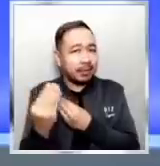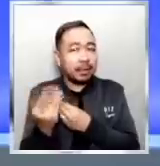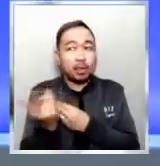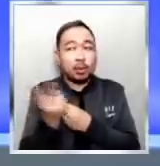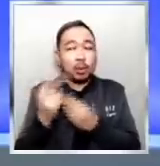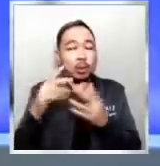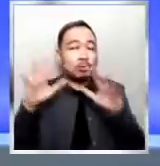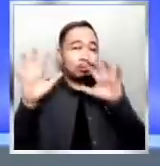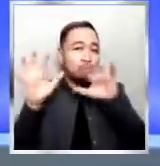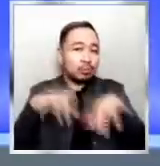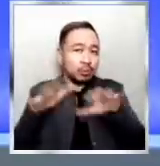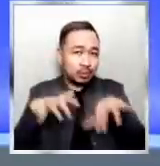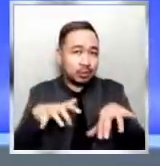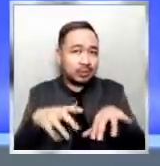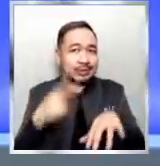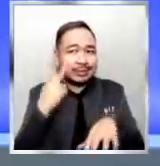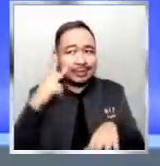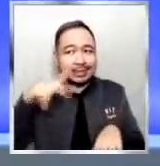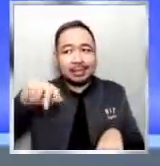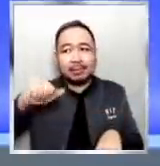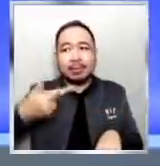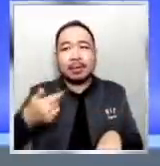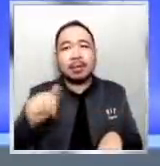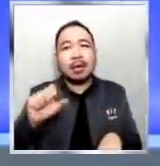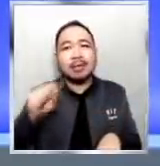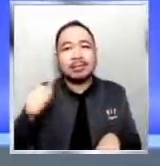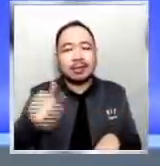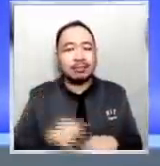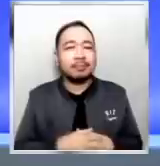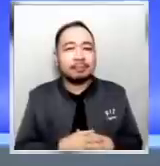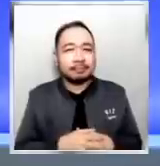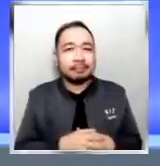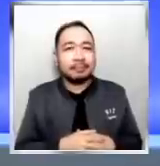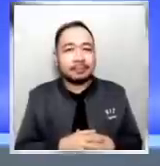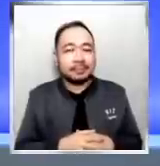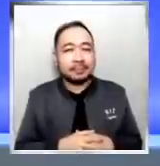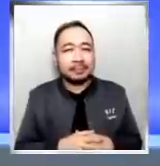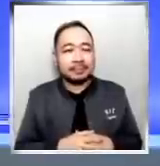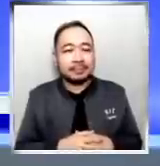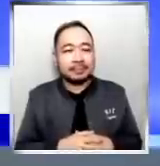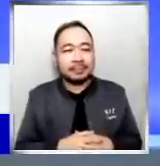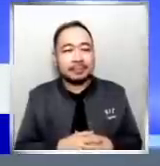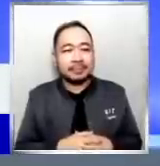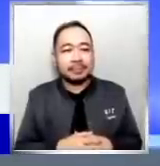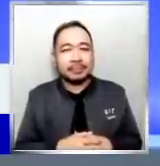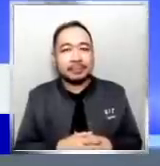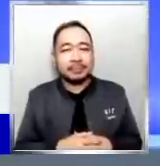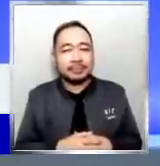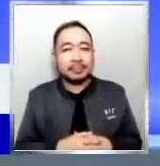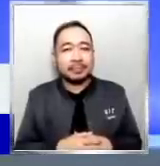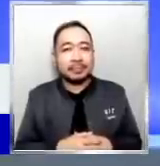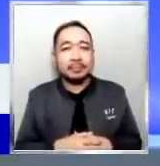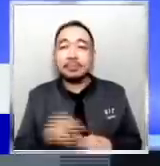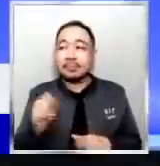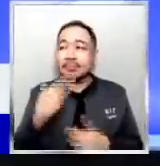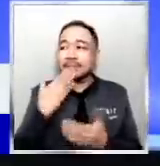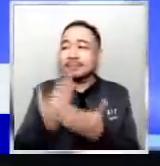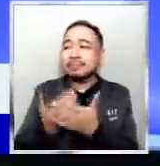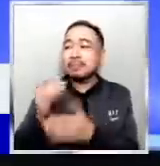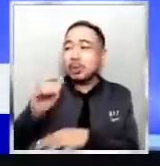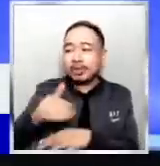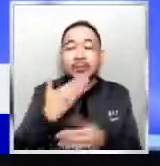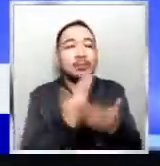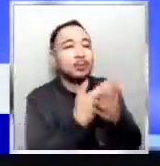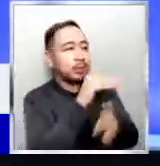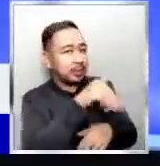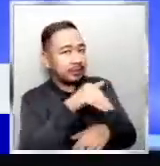Raymond Ordinario. Excuse me po. Raymond, magandang gabi sa inyo dyan. Yes po, magandang gabi rin po, Sir Mike. At sa ating mga